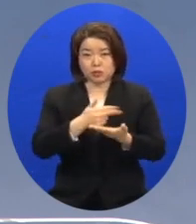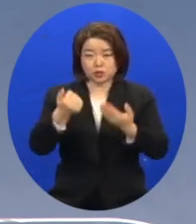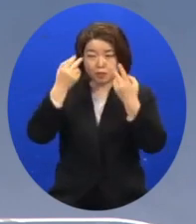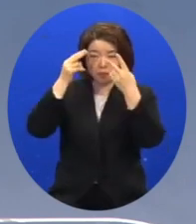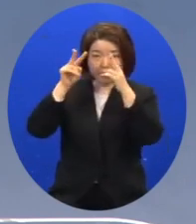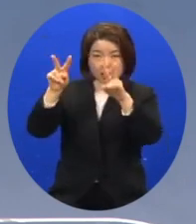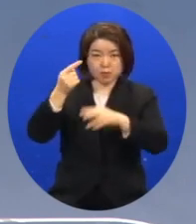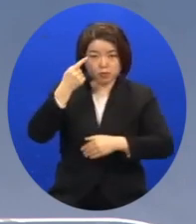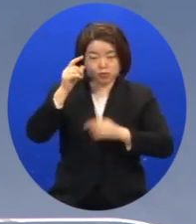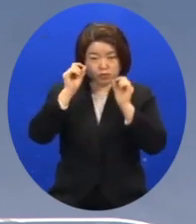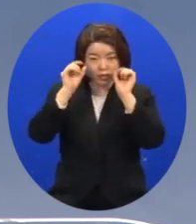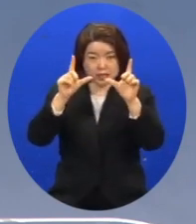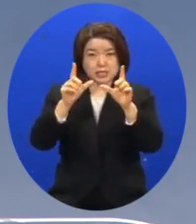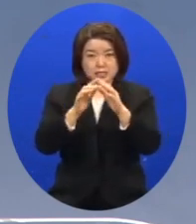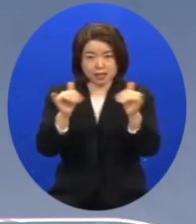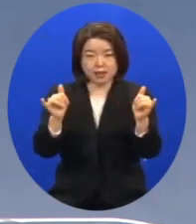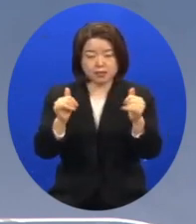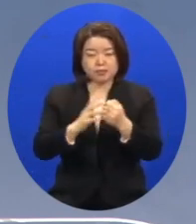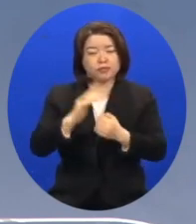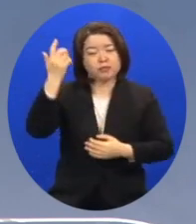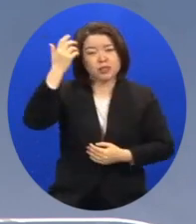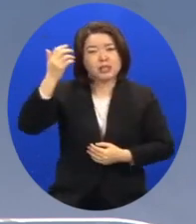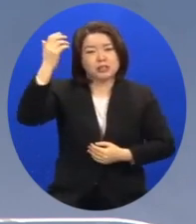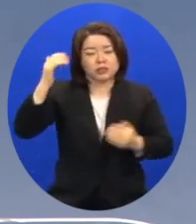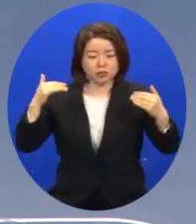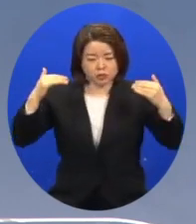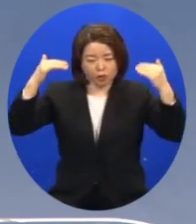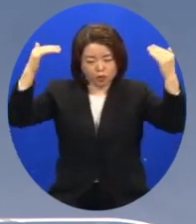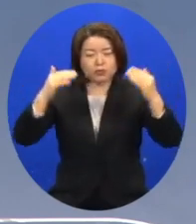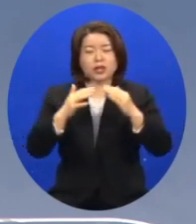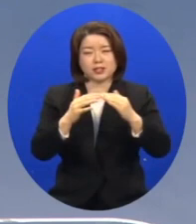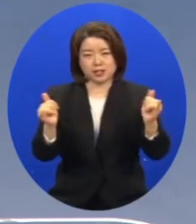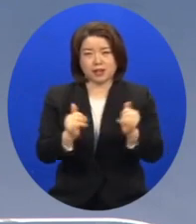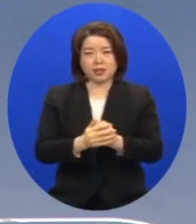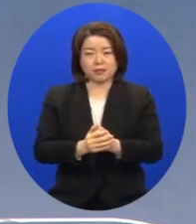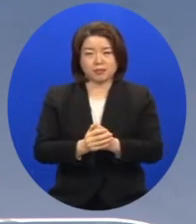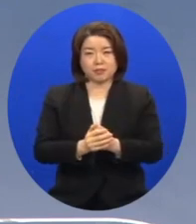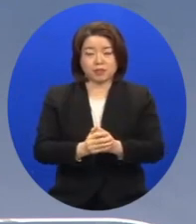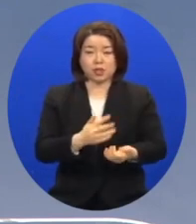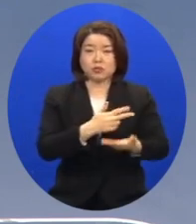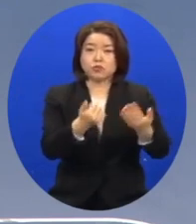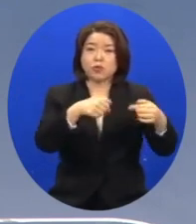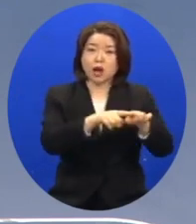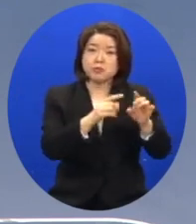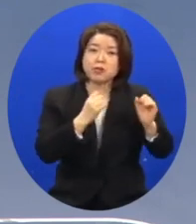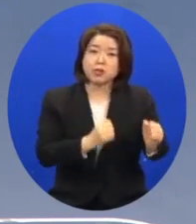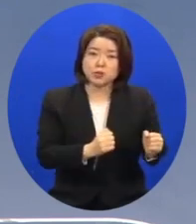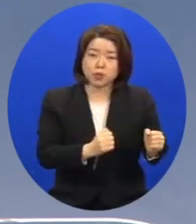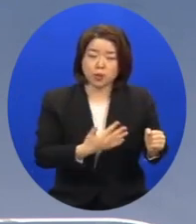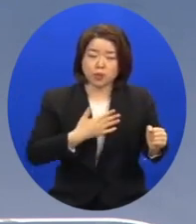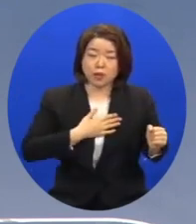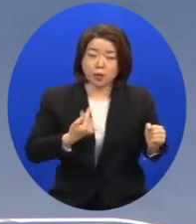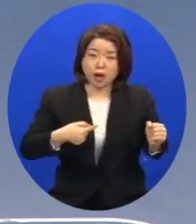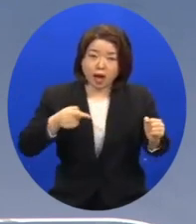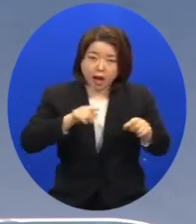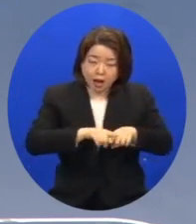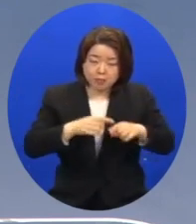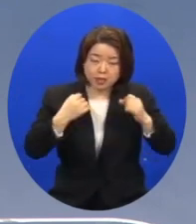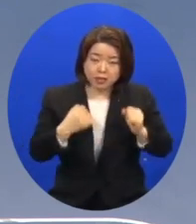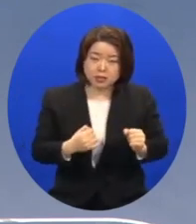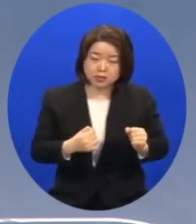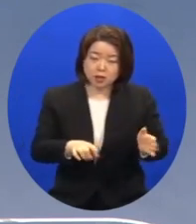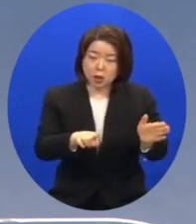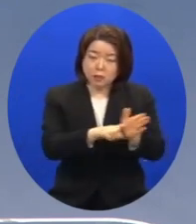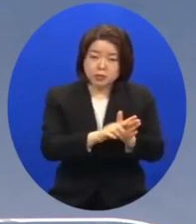눈이 뜨인 사람이 영적으로 성숙한 사람이에요 주님이 함께 계신데 주님이 나와 함께 계신 것을 믿지도